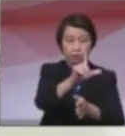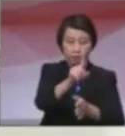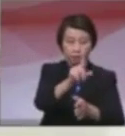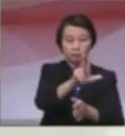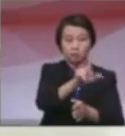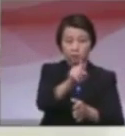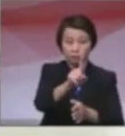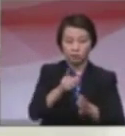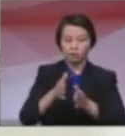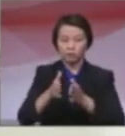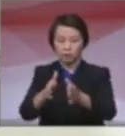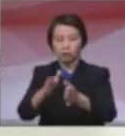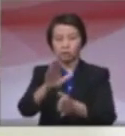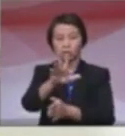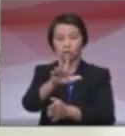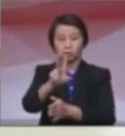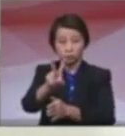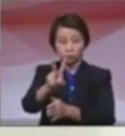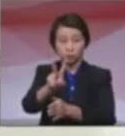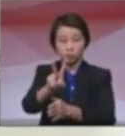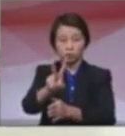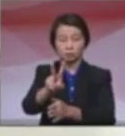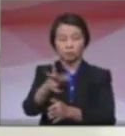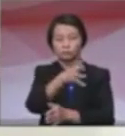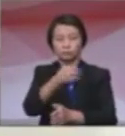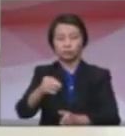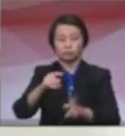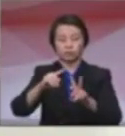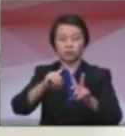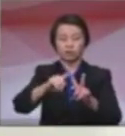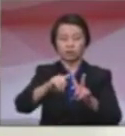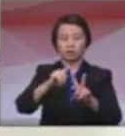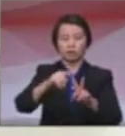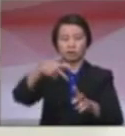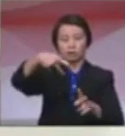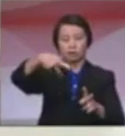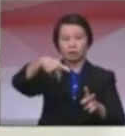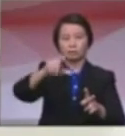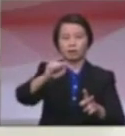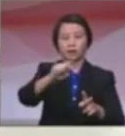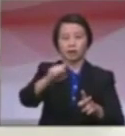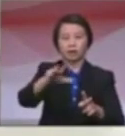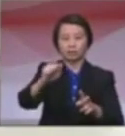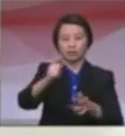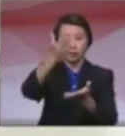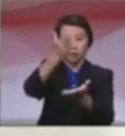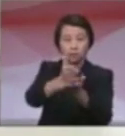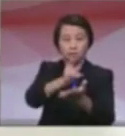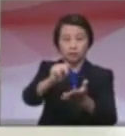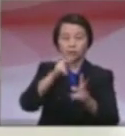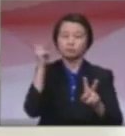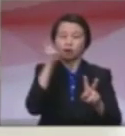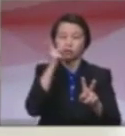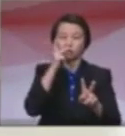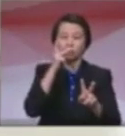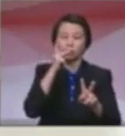Emas 32 serta Plaza Hentian Kajang bermula pada